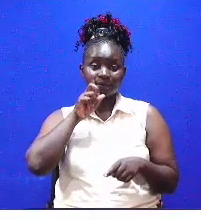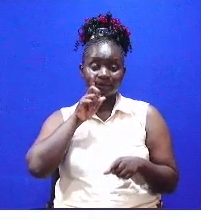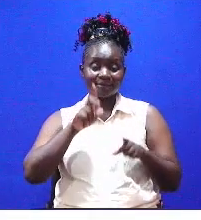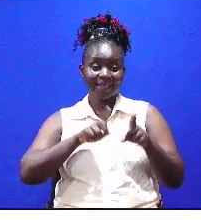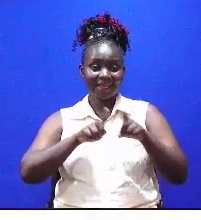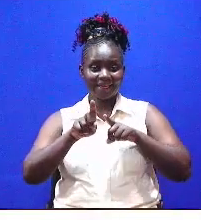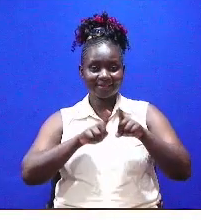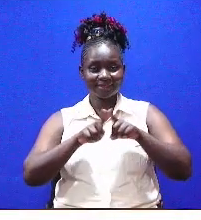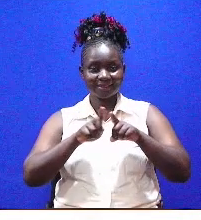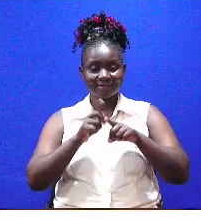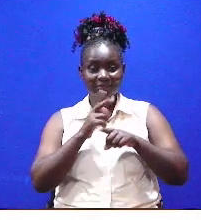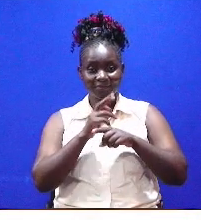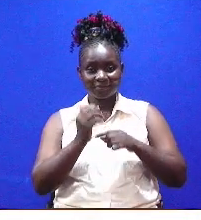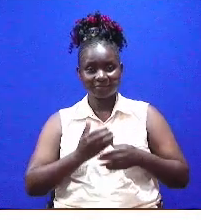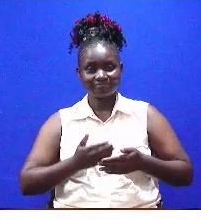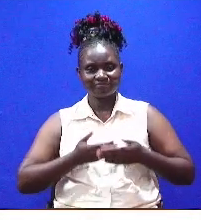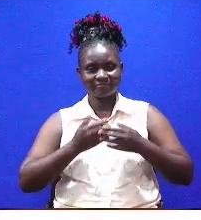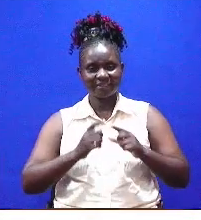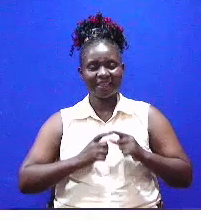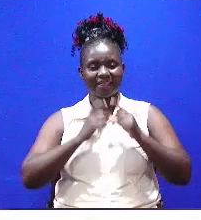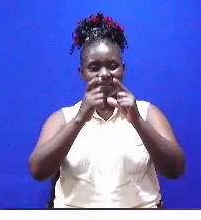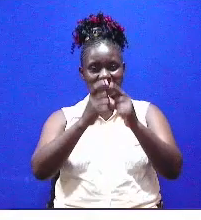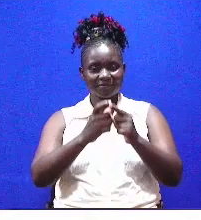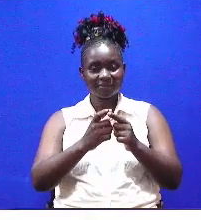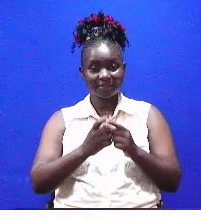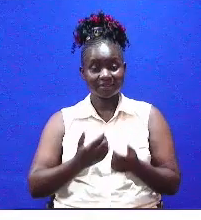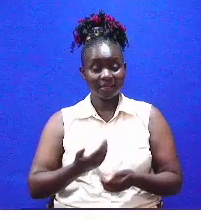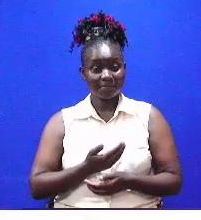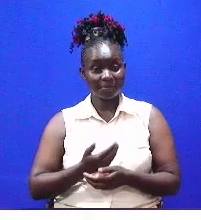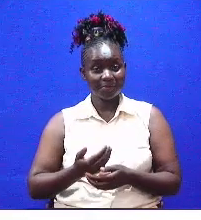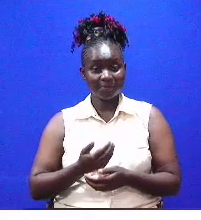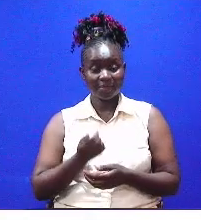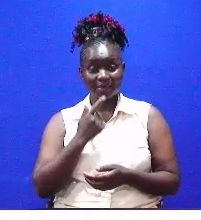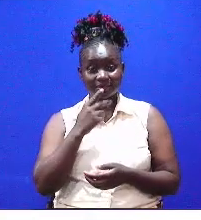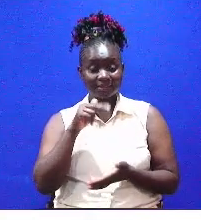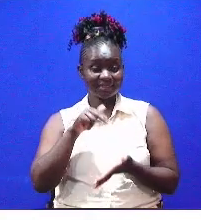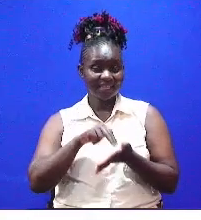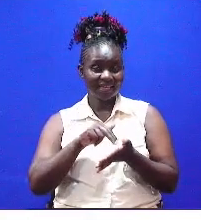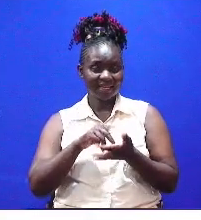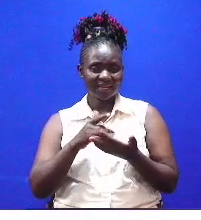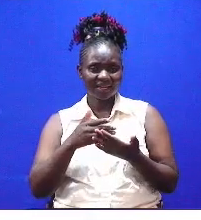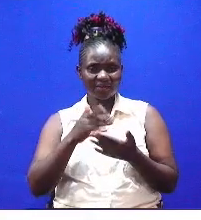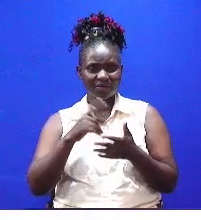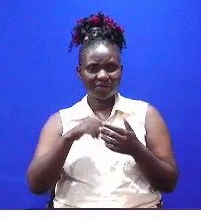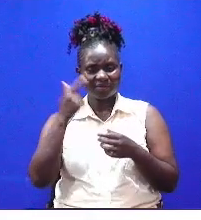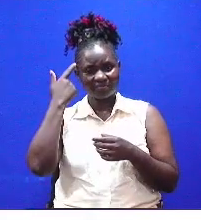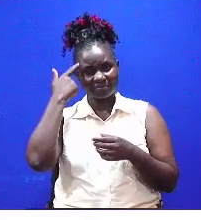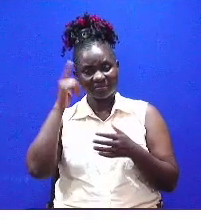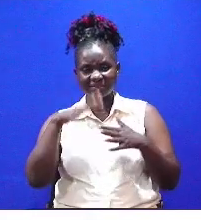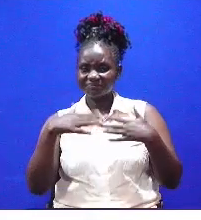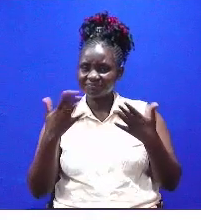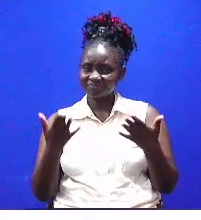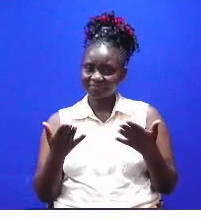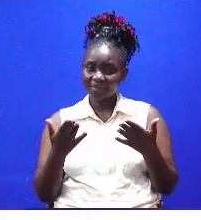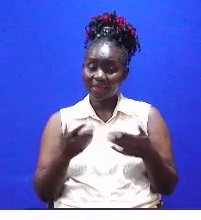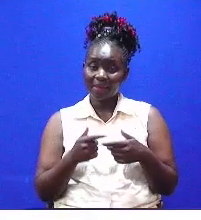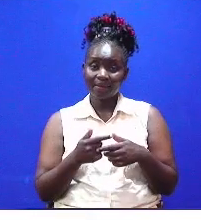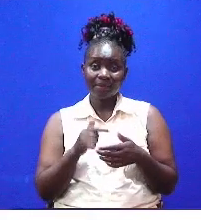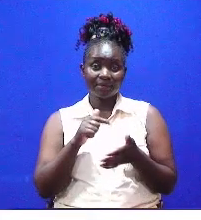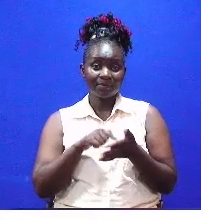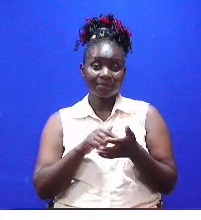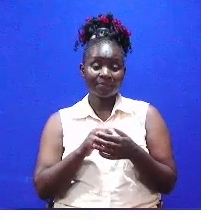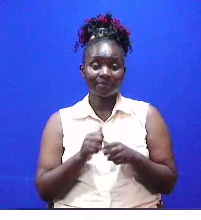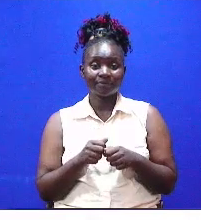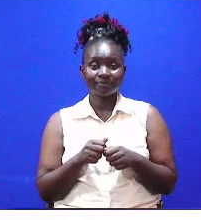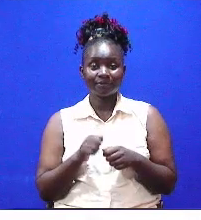ya kamara liyo mwana. Kena mwana liyo mwana. Paka tena saa unta mwana tingi wa ukuwana. Njengara tena sama angaka chio ni kapata